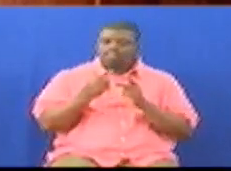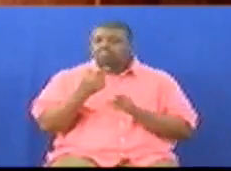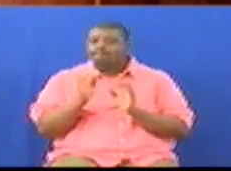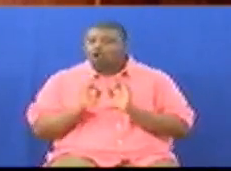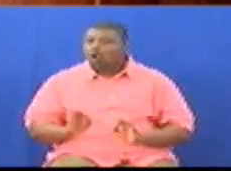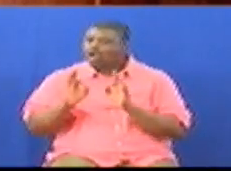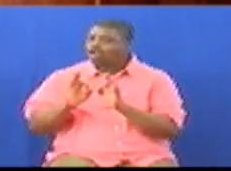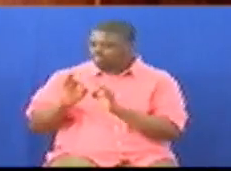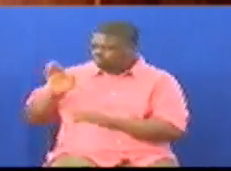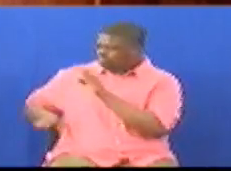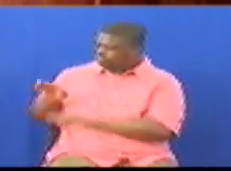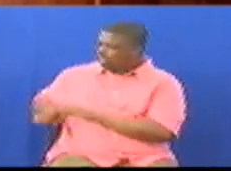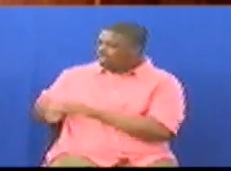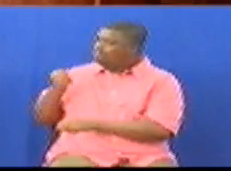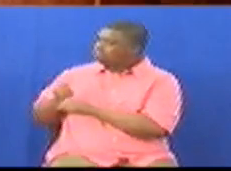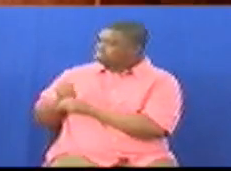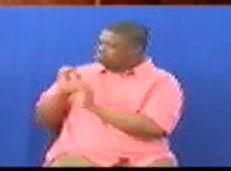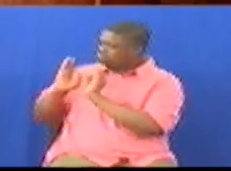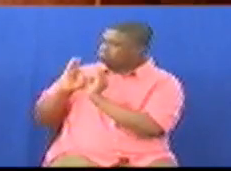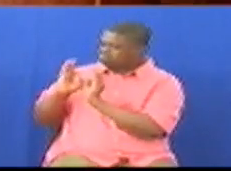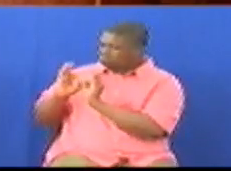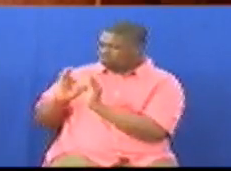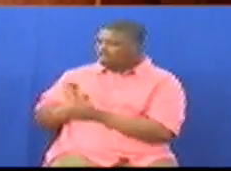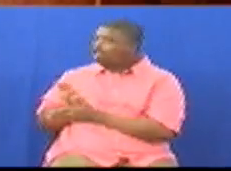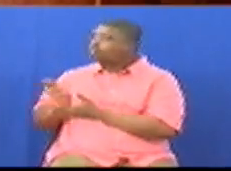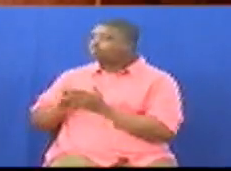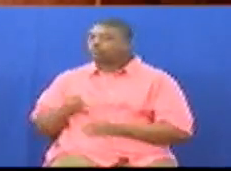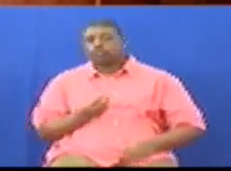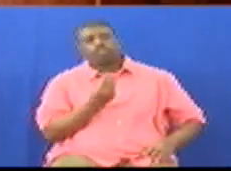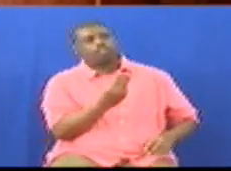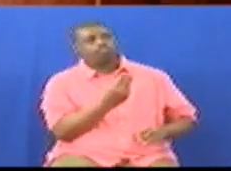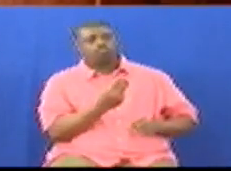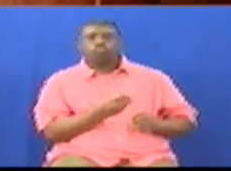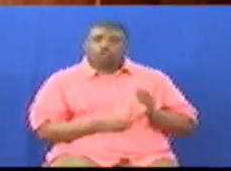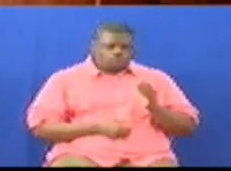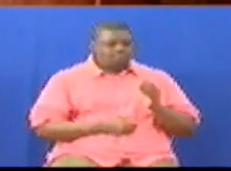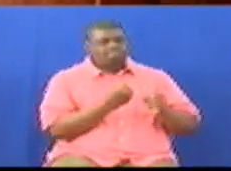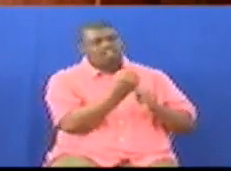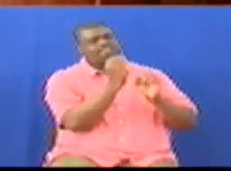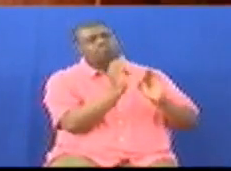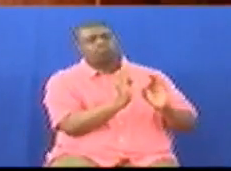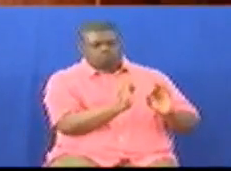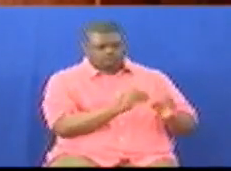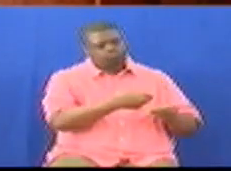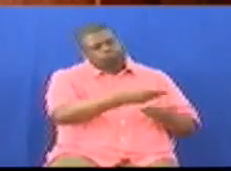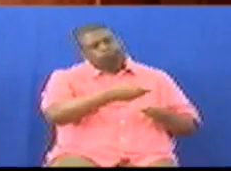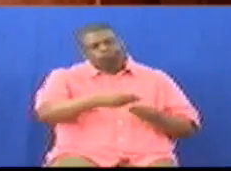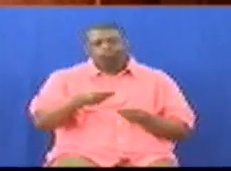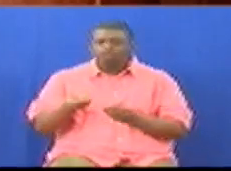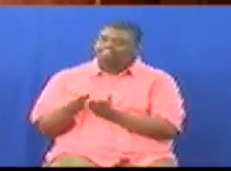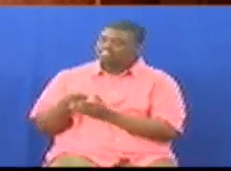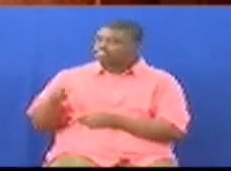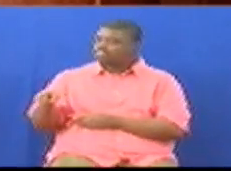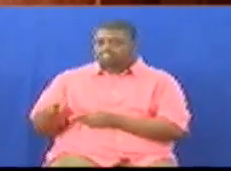ilifanya vizuri zaidi kwa kutoa halmashauri tatu zilizoongoza katika utengaji wa fedha hizo. Aidha, mikoa ya Simiyu,